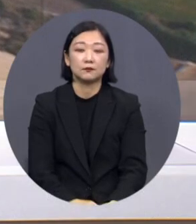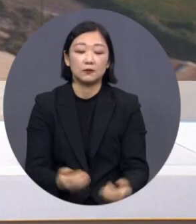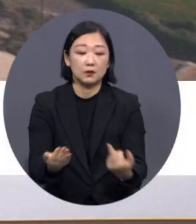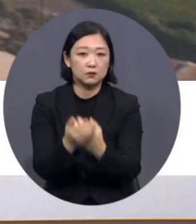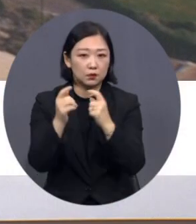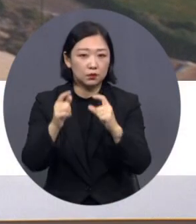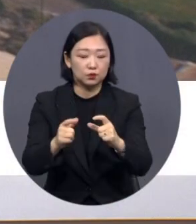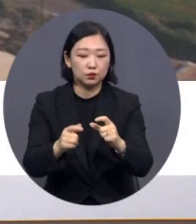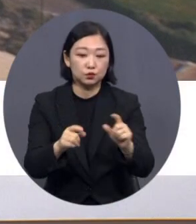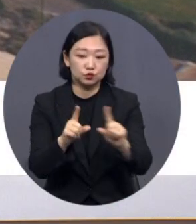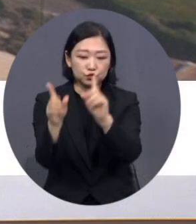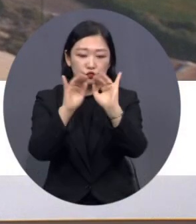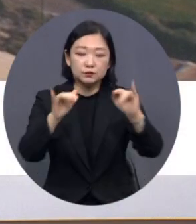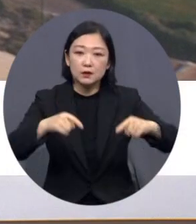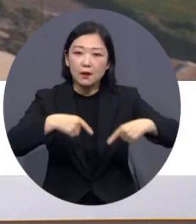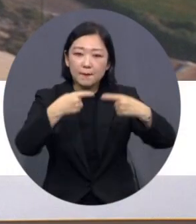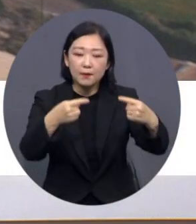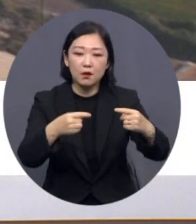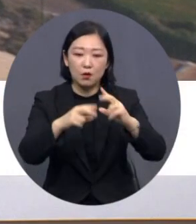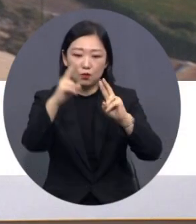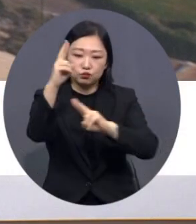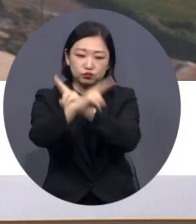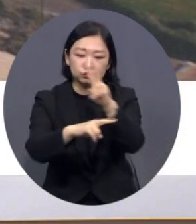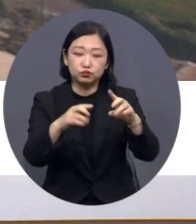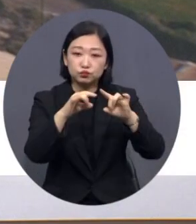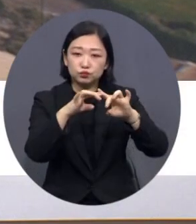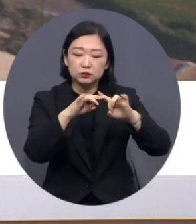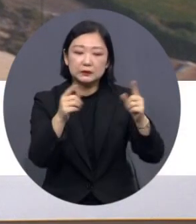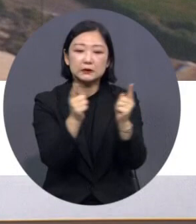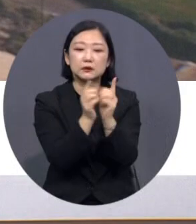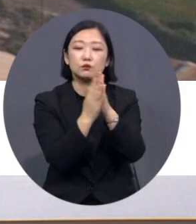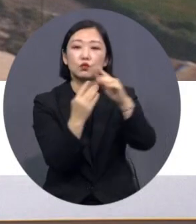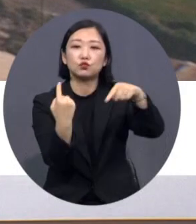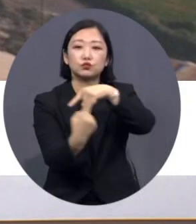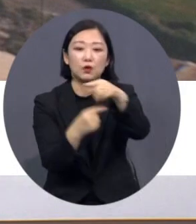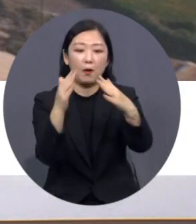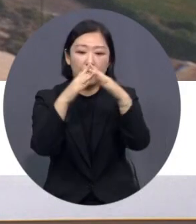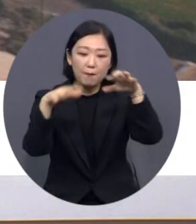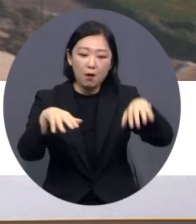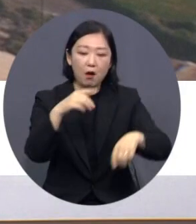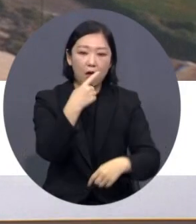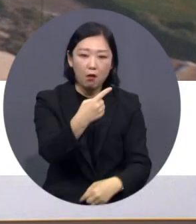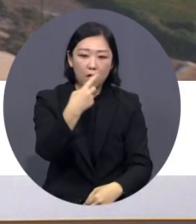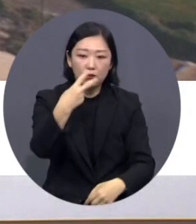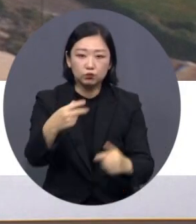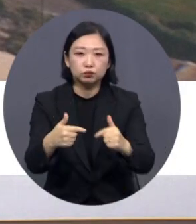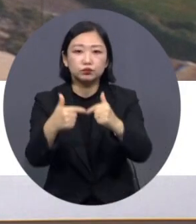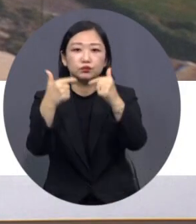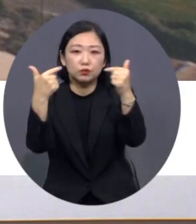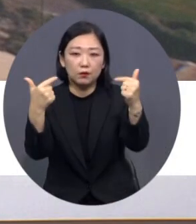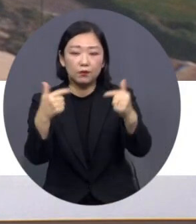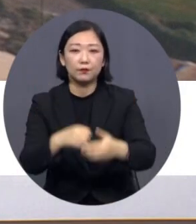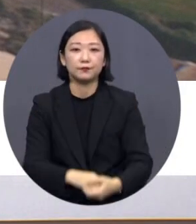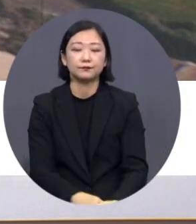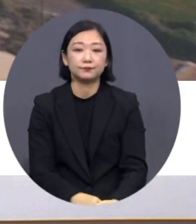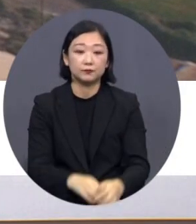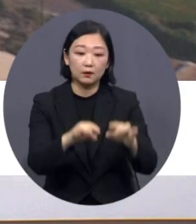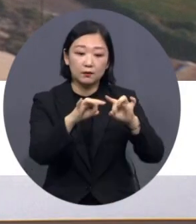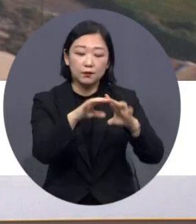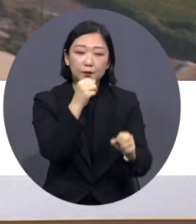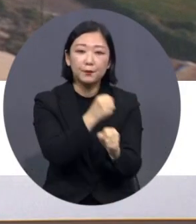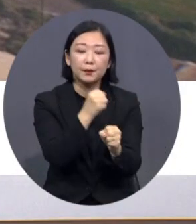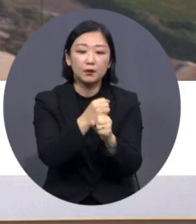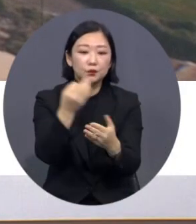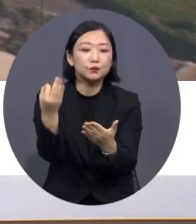제주에서는 주민들이 참여해 풍력 발전기를 직접 운영하는 마을이 하나둘 늘고 있습니다 전기를 생산해